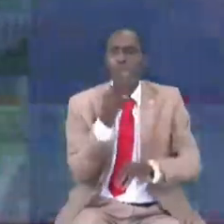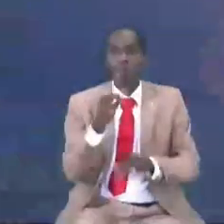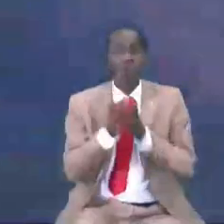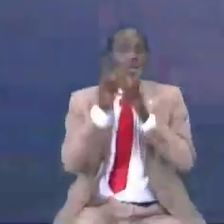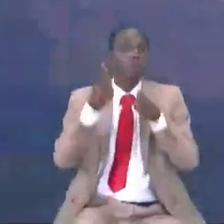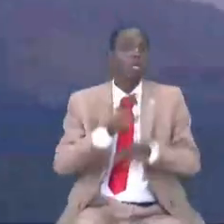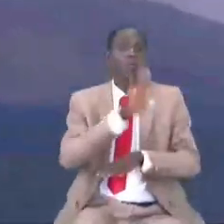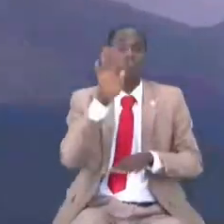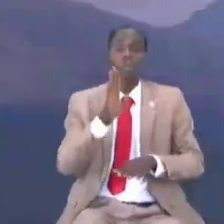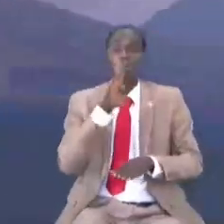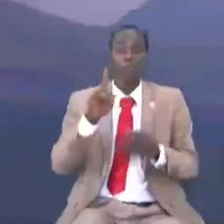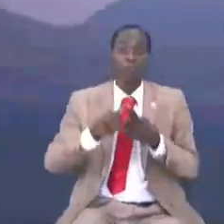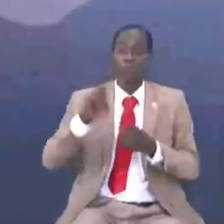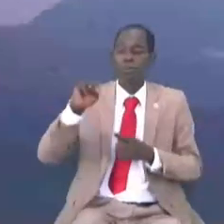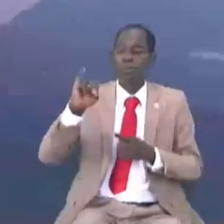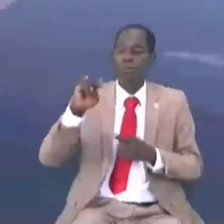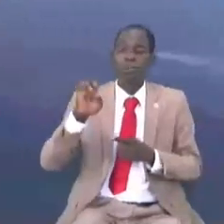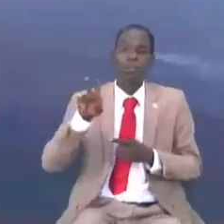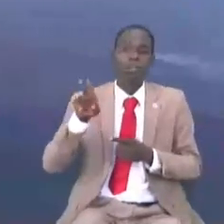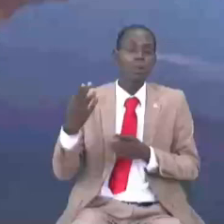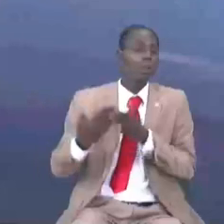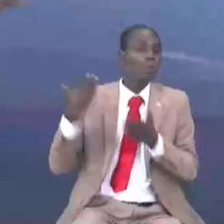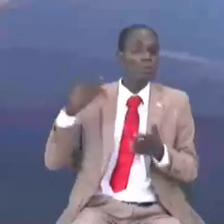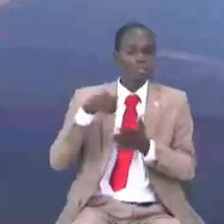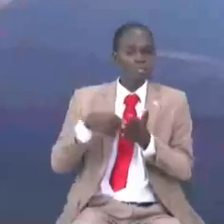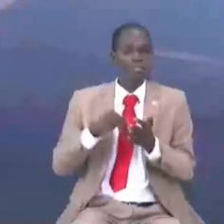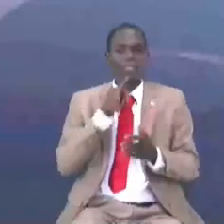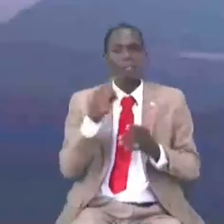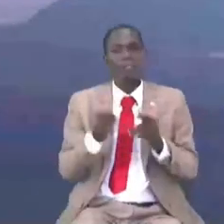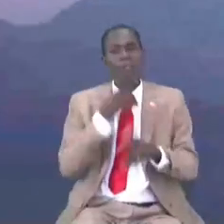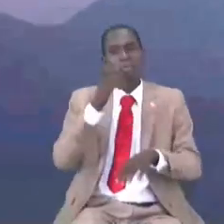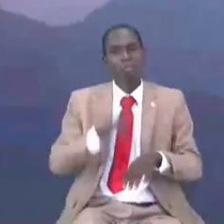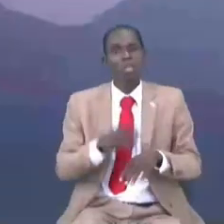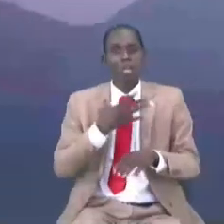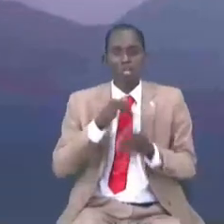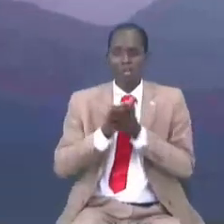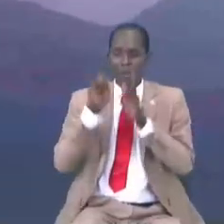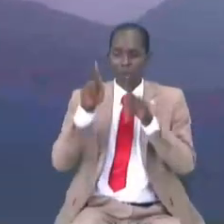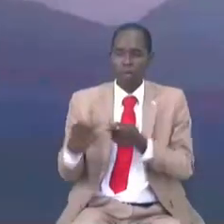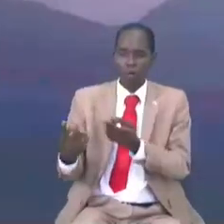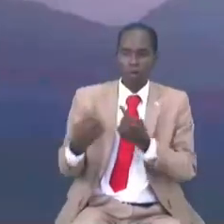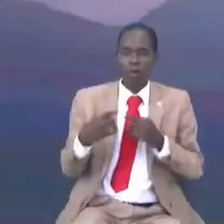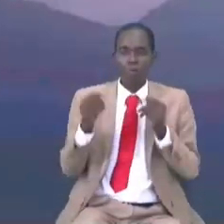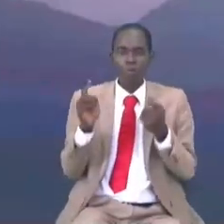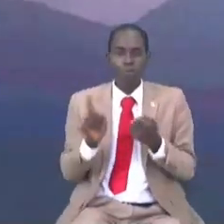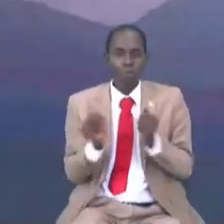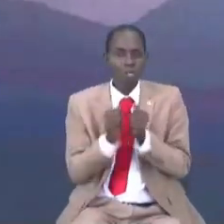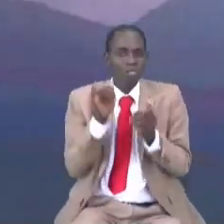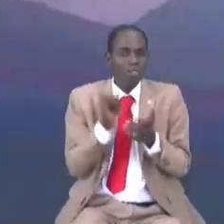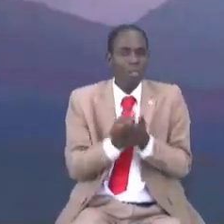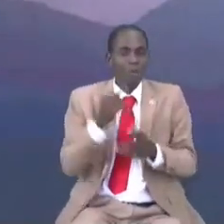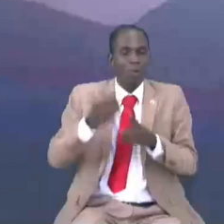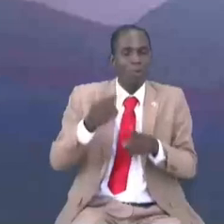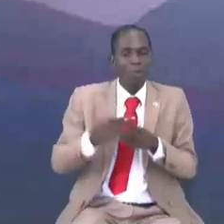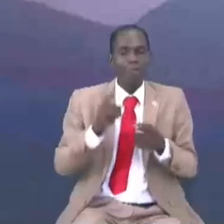la première fois qu'il venait avec un tel message pour tous les groupes de personnes. Il a parlé